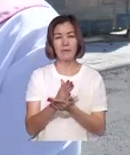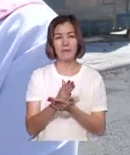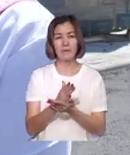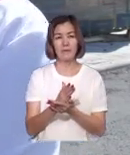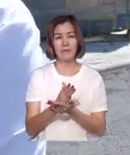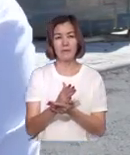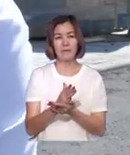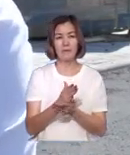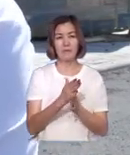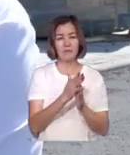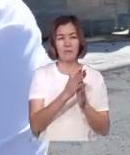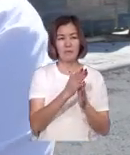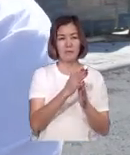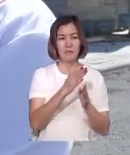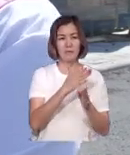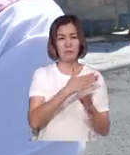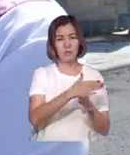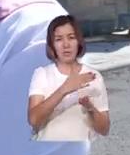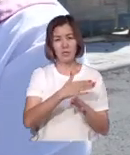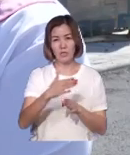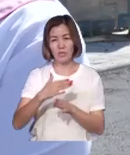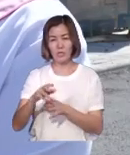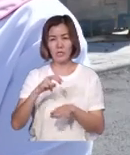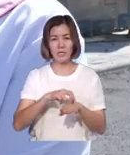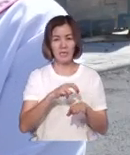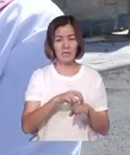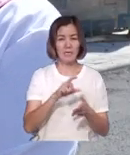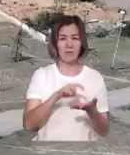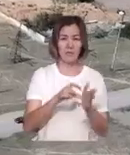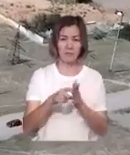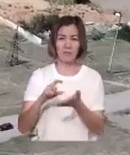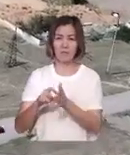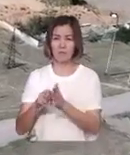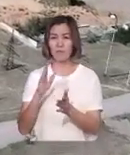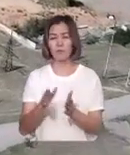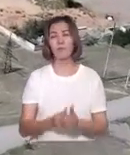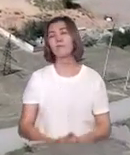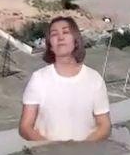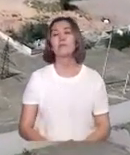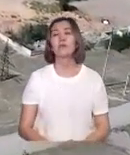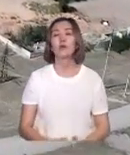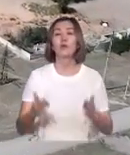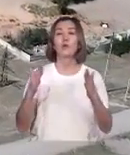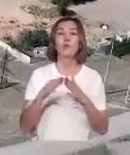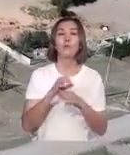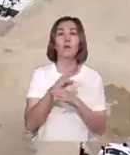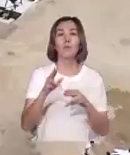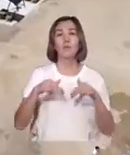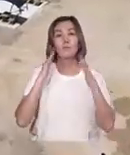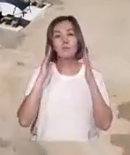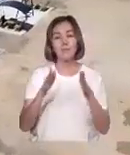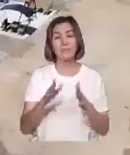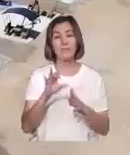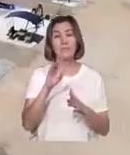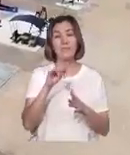бәрі жеке-жеке врачтар, бәрі жеке кабинетте отырады. Тұрғындарды баспанамен қамту да басты назарда.